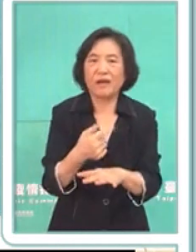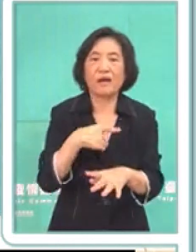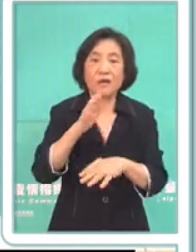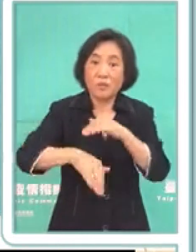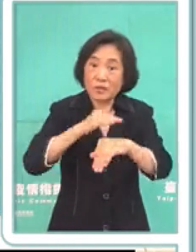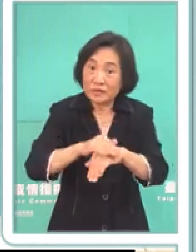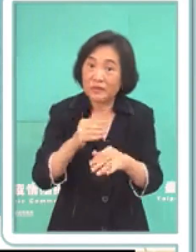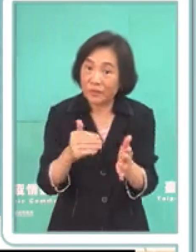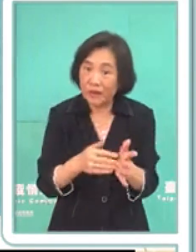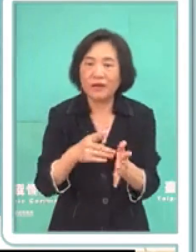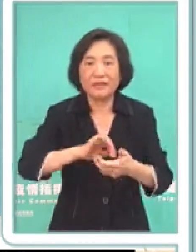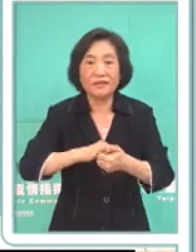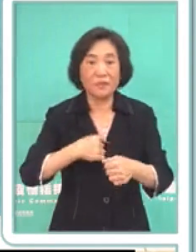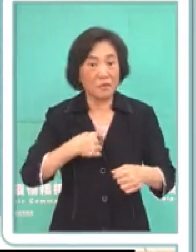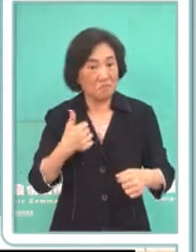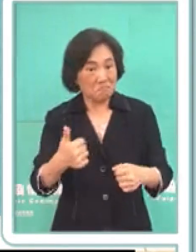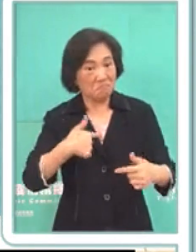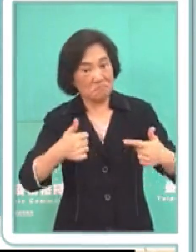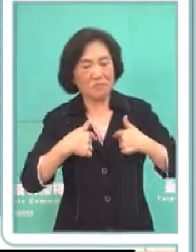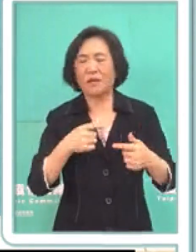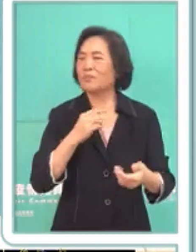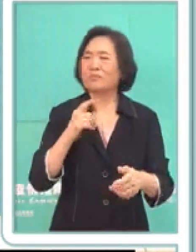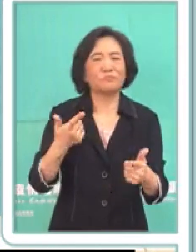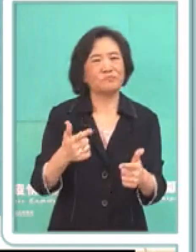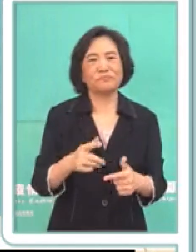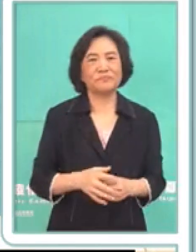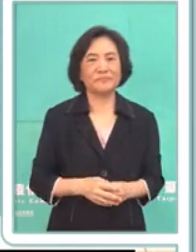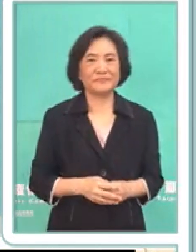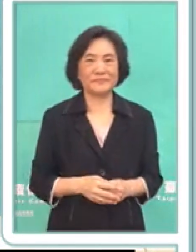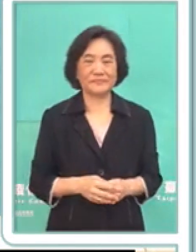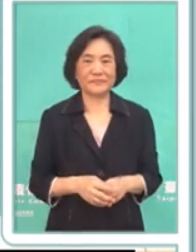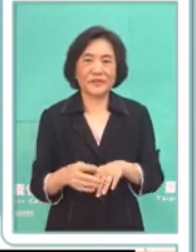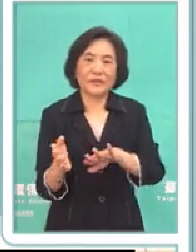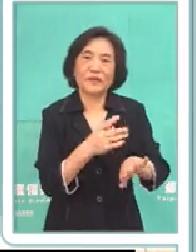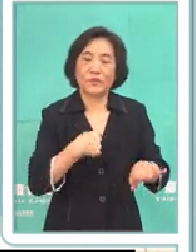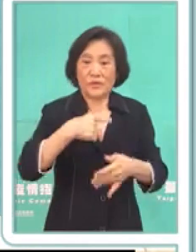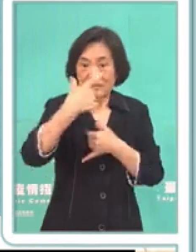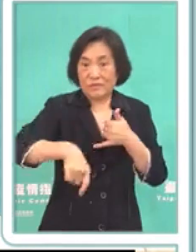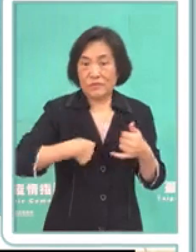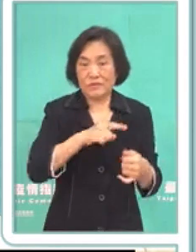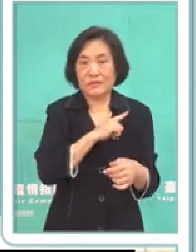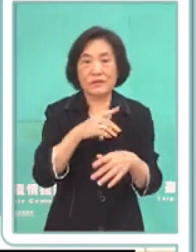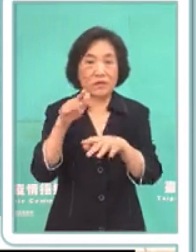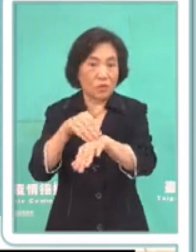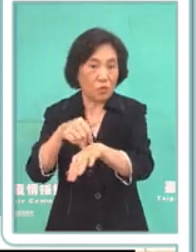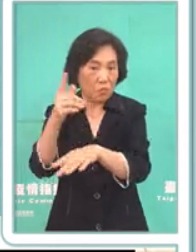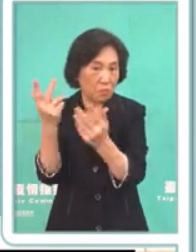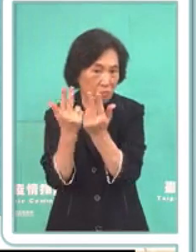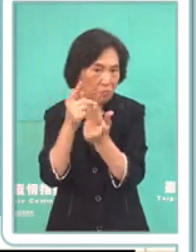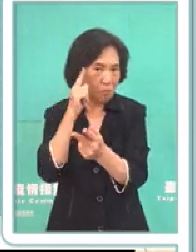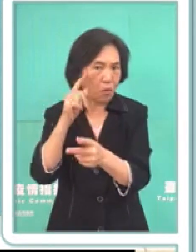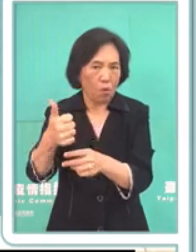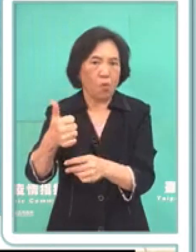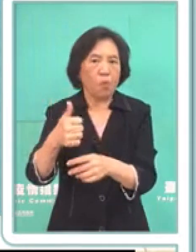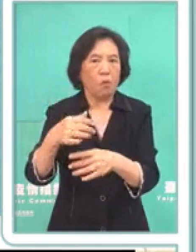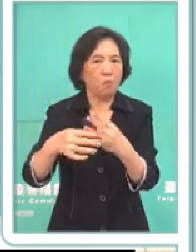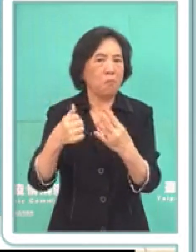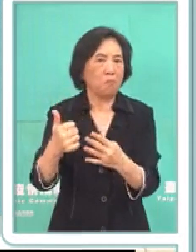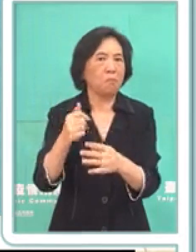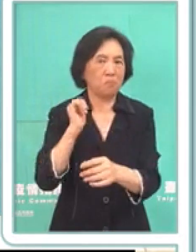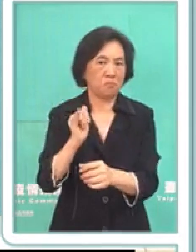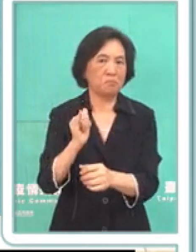鞠躬嘛，就是。不过我个人的评语呢，我觉得侯友宜在疫情还是一流，还是不